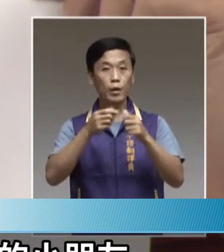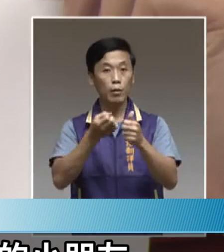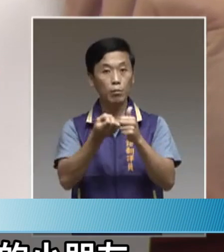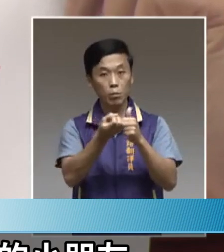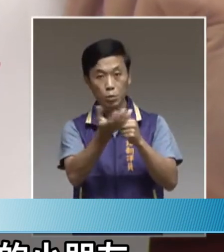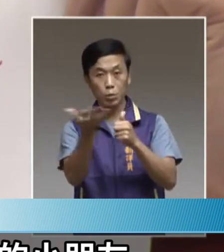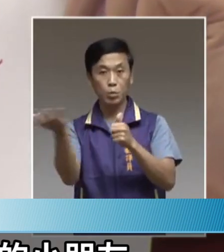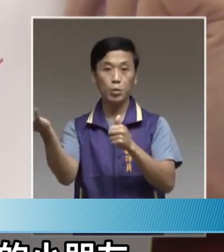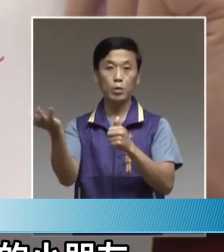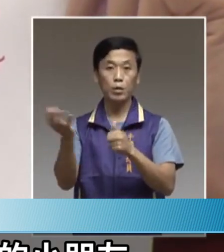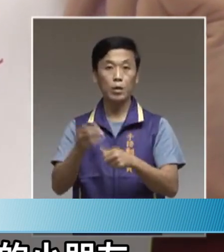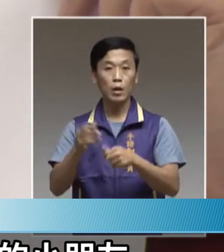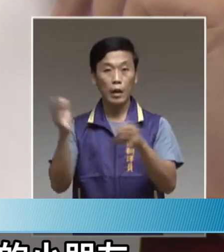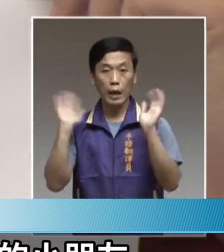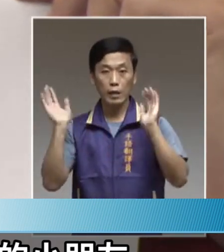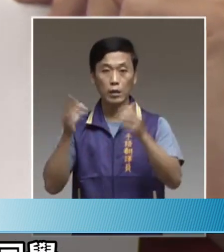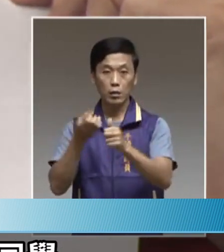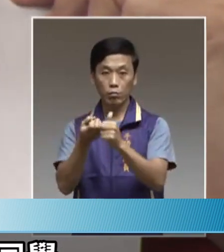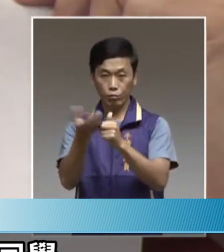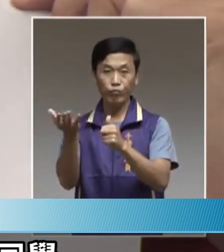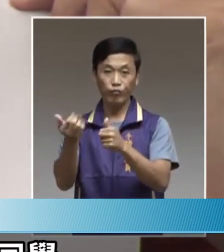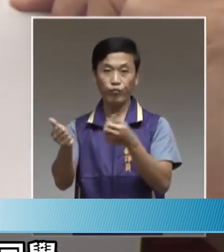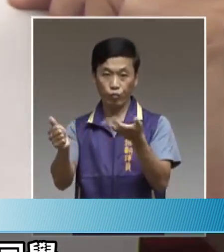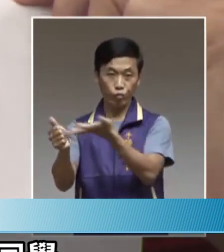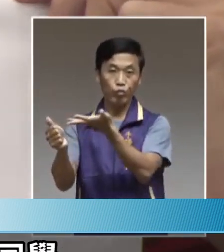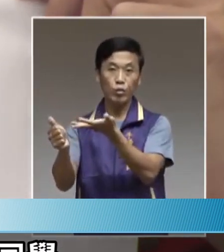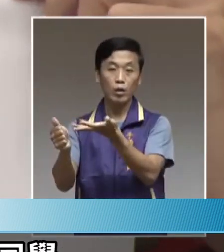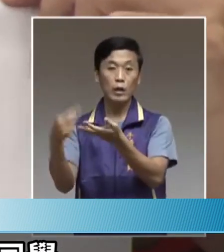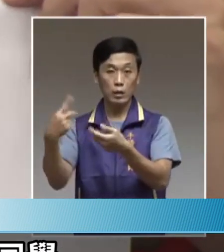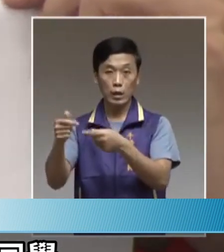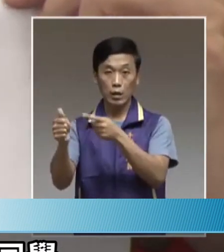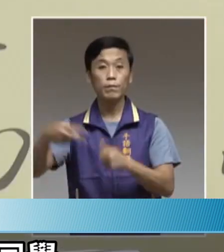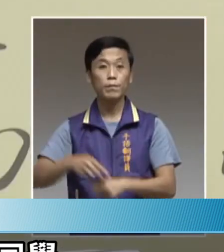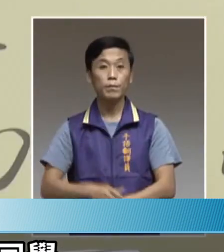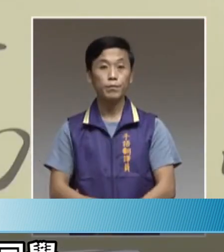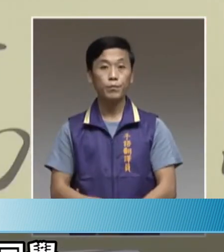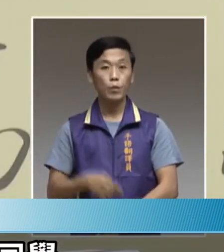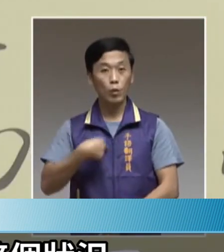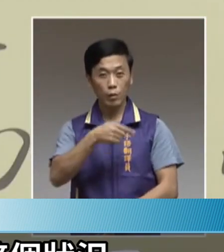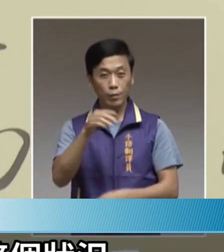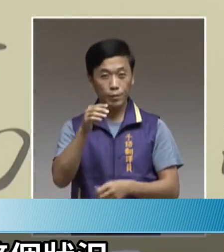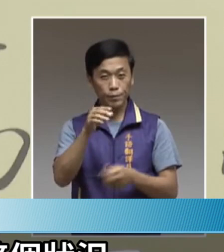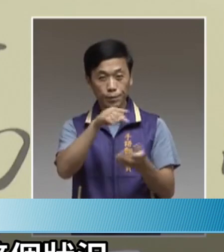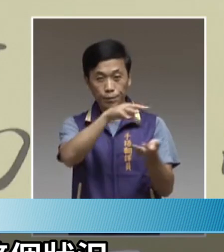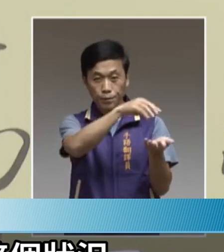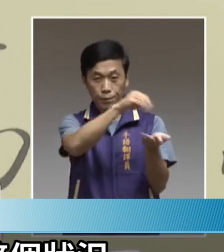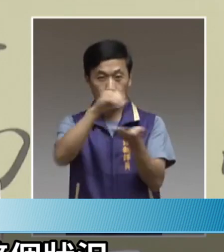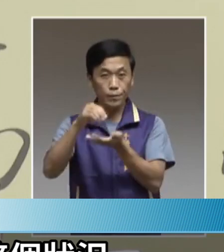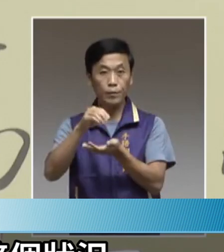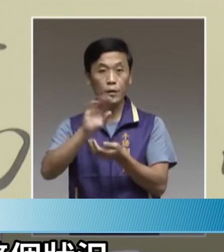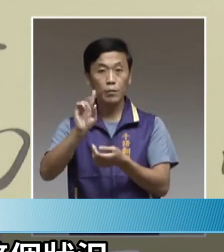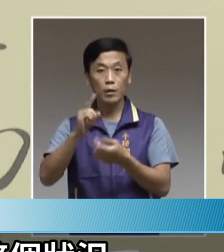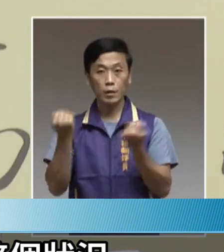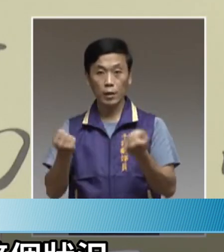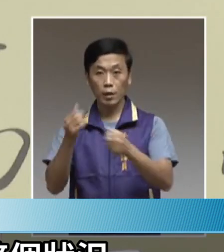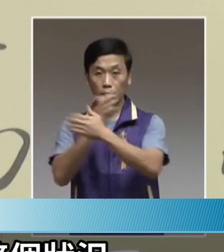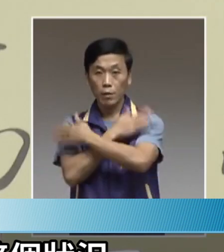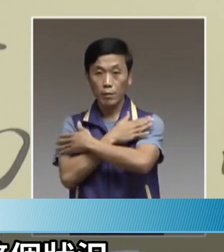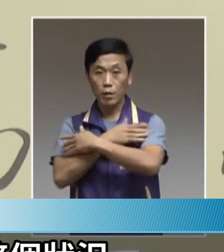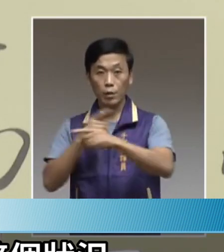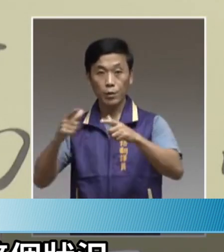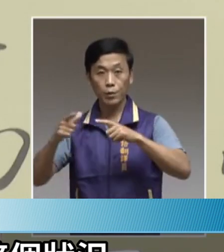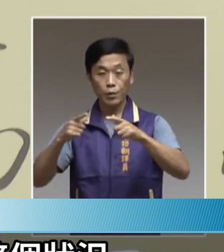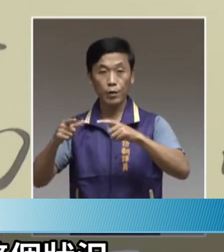的小朋友，小朋友他传染到他的这个同学，调阅了相关在幼儿园的这